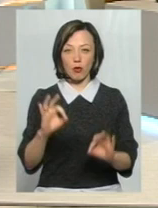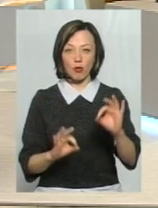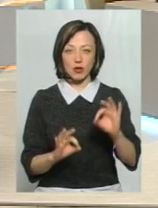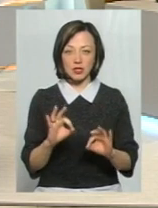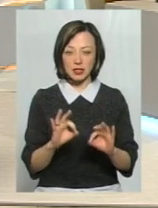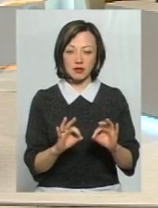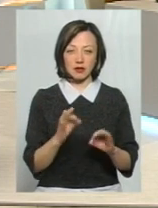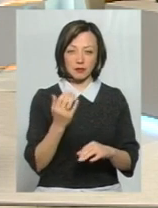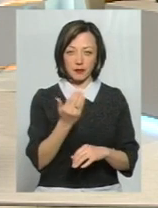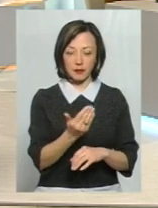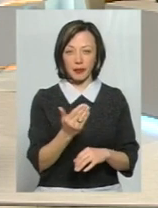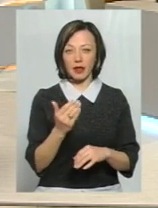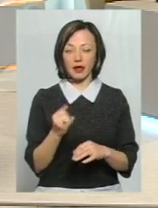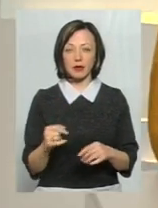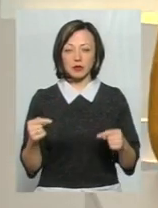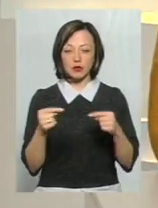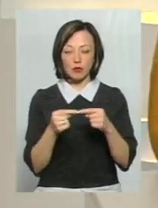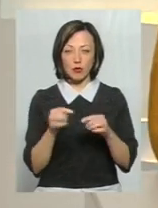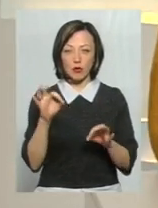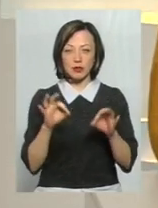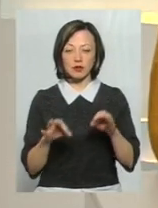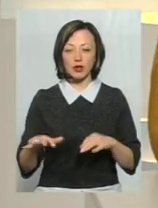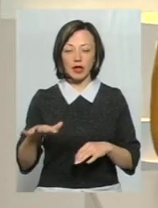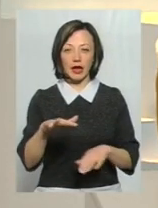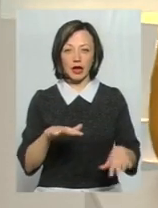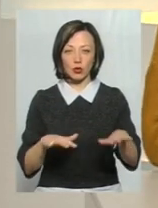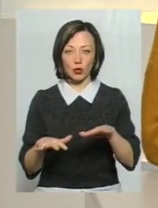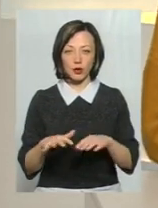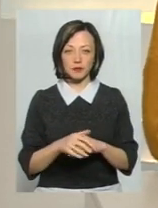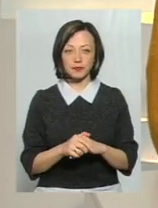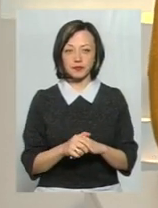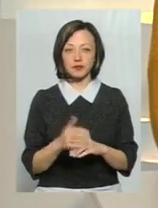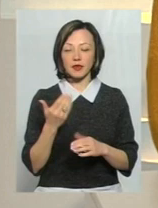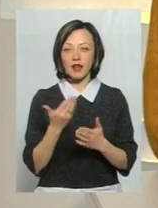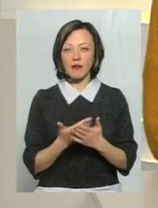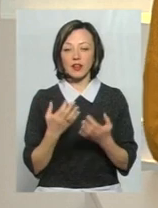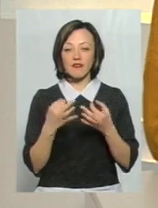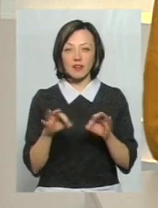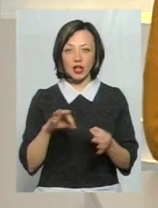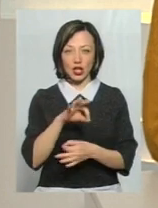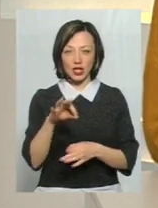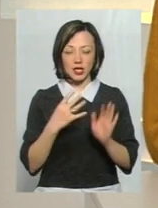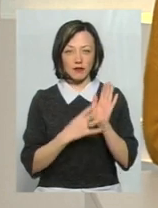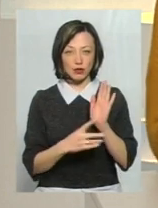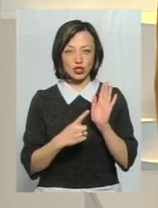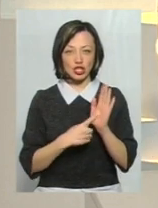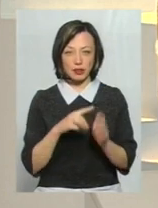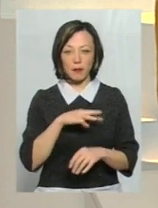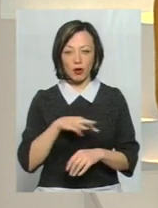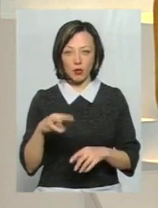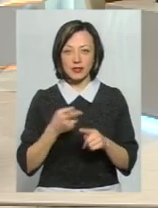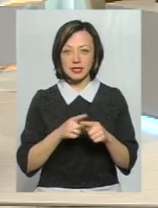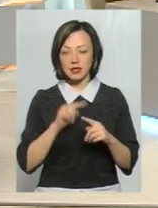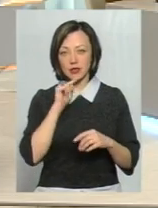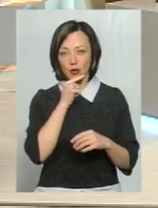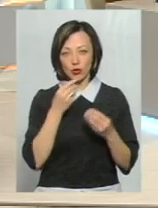до розпорядників коштів, і, безумовно, пропорційно до територій. От вільні лишки, про які ви згадали, це майже 96 мільйонів. Це